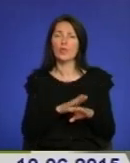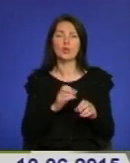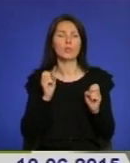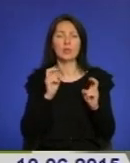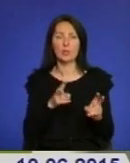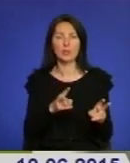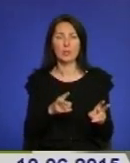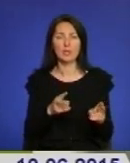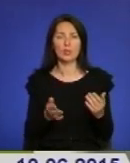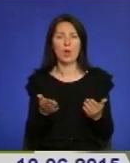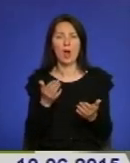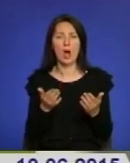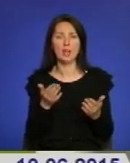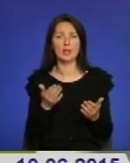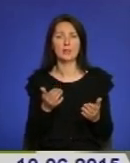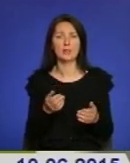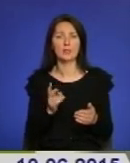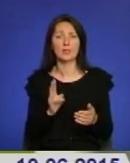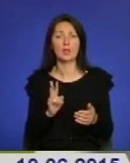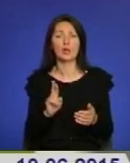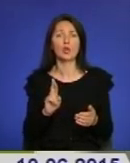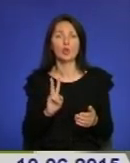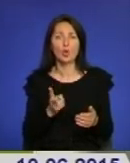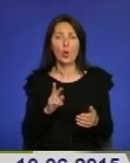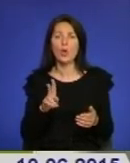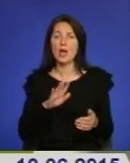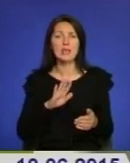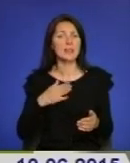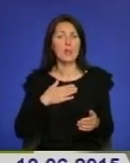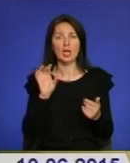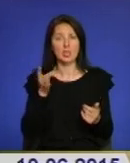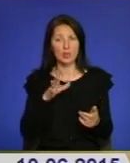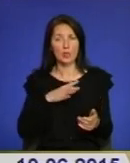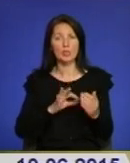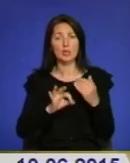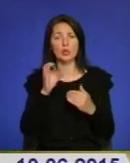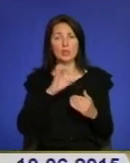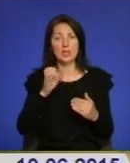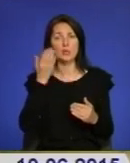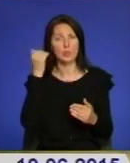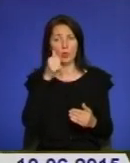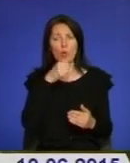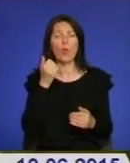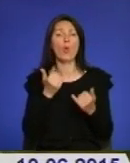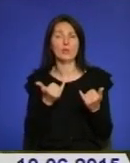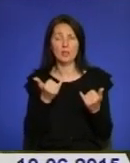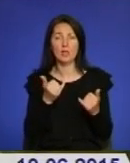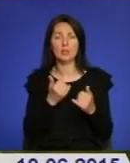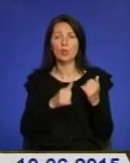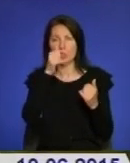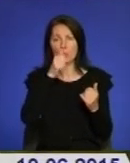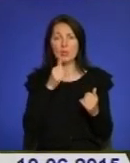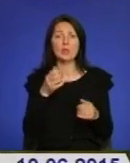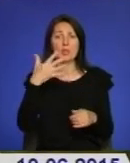небезпечно, але хто як не ми, інших варіантів немає. Мусимо тримати оборону і мусимо захищати